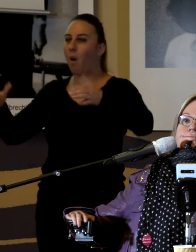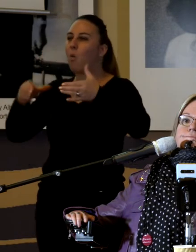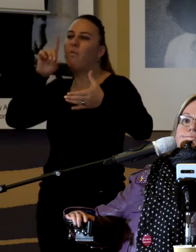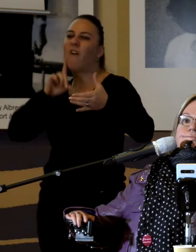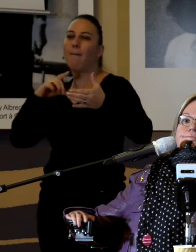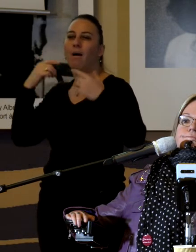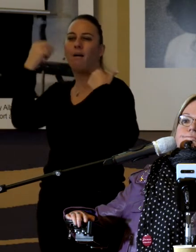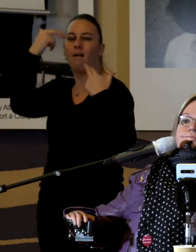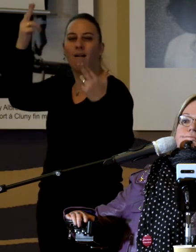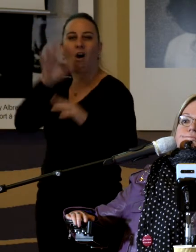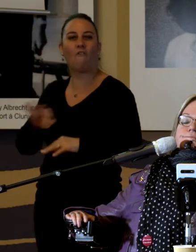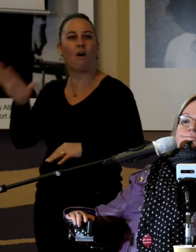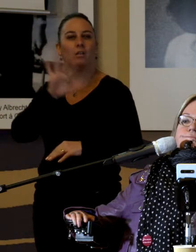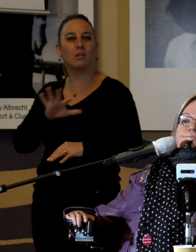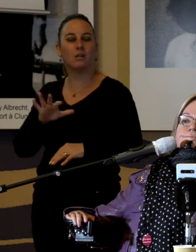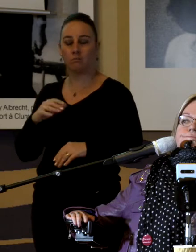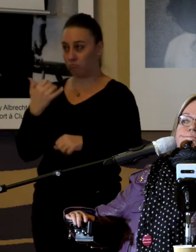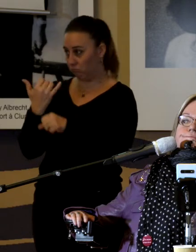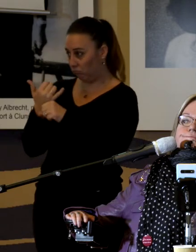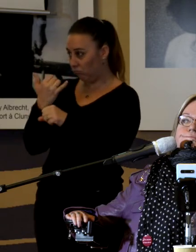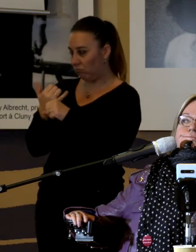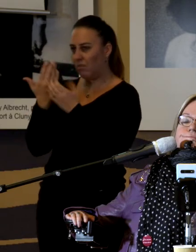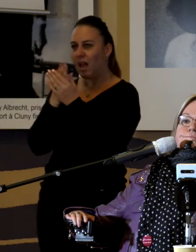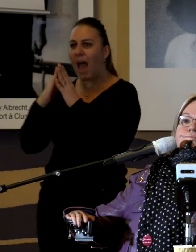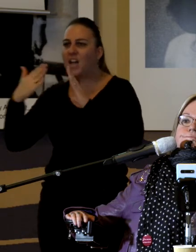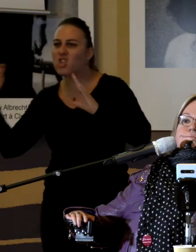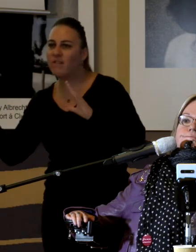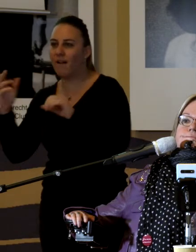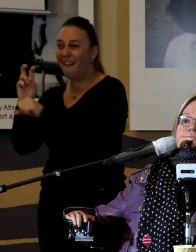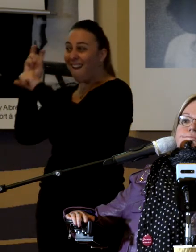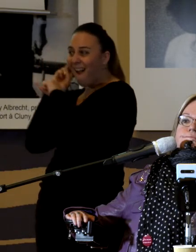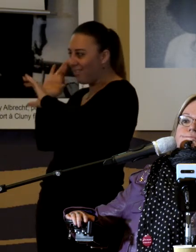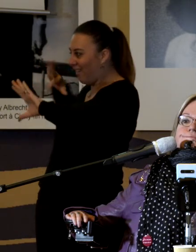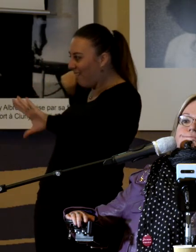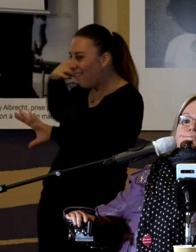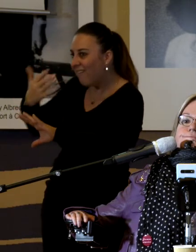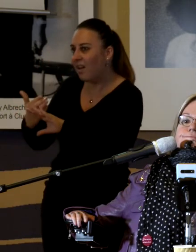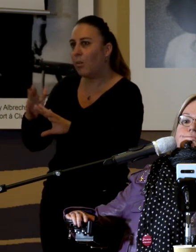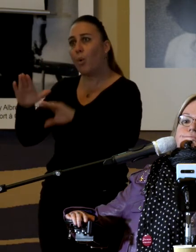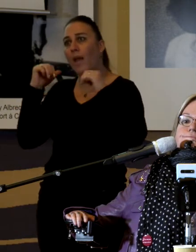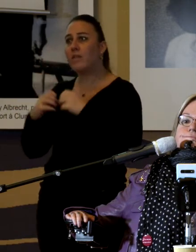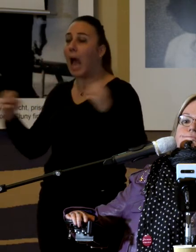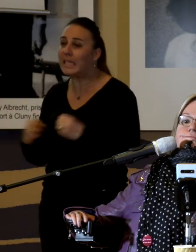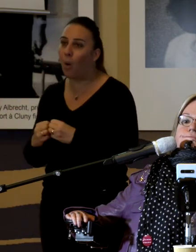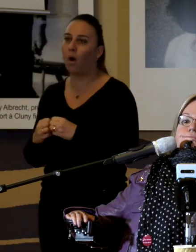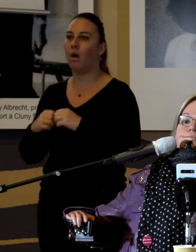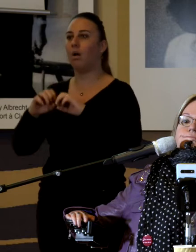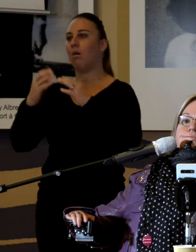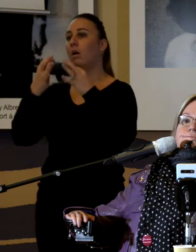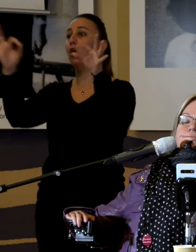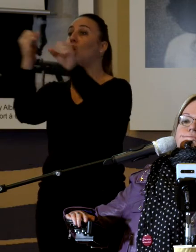France, par exemple. Comment est-ce qu'on pouvait conserver les archives, transmettre la mémoire pour ne pas repartir à chaque génération de